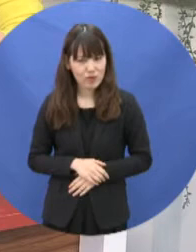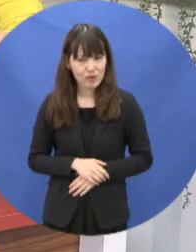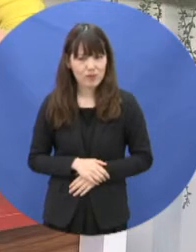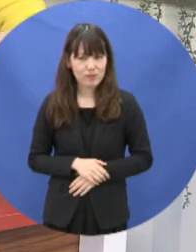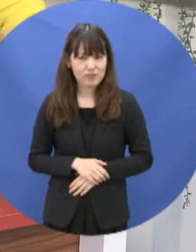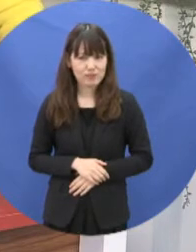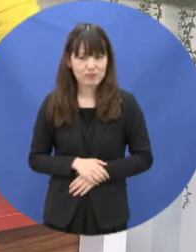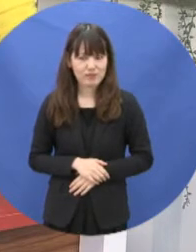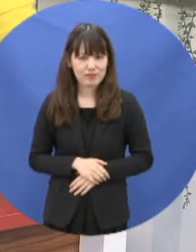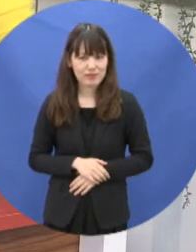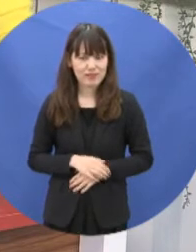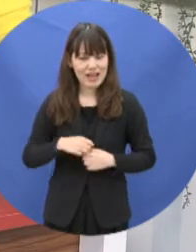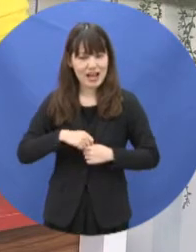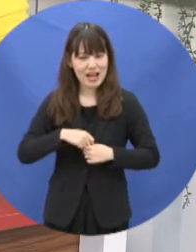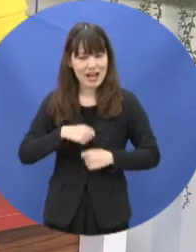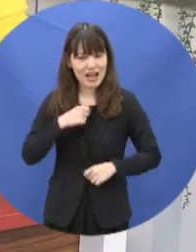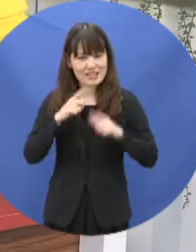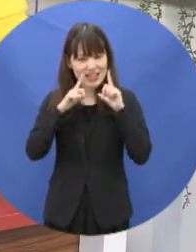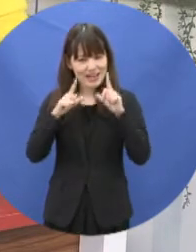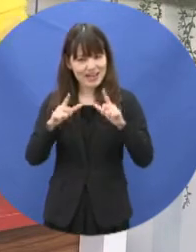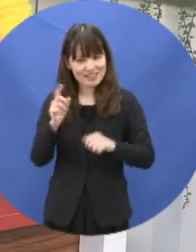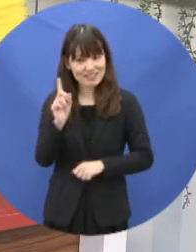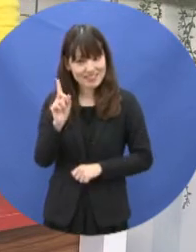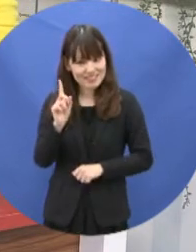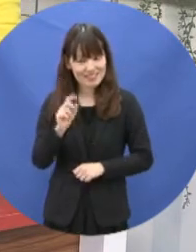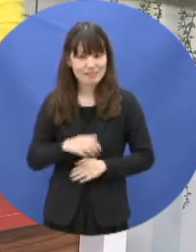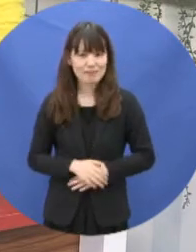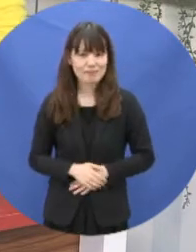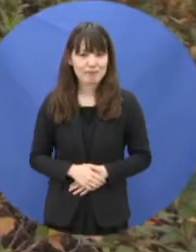お、それでは正解は ダジャレ